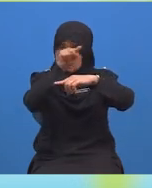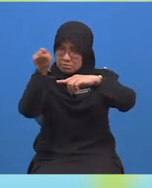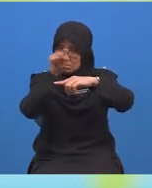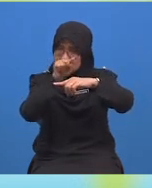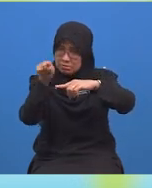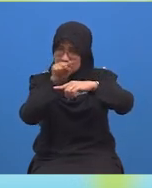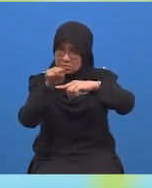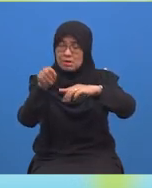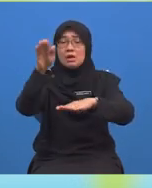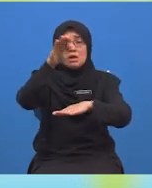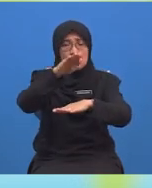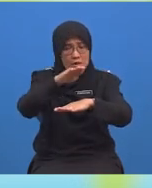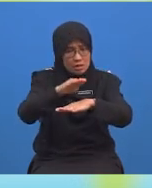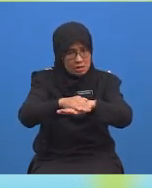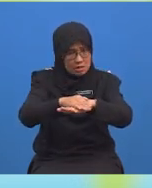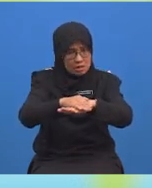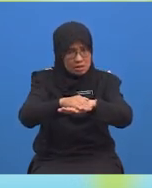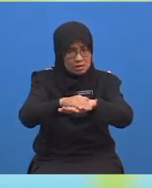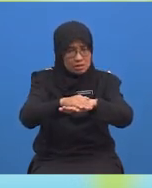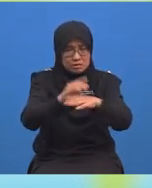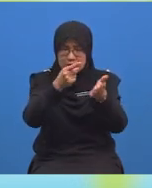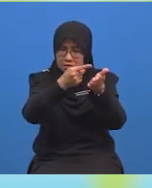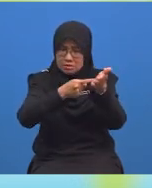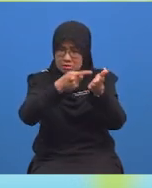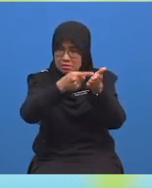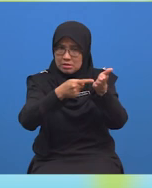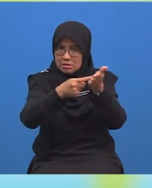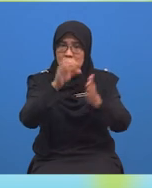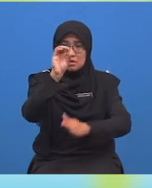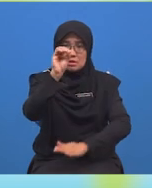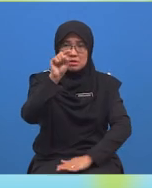pula di atas lorekkan sifar perpuluhan 3.